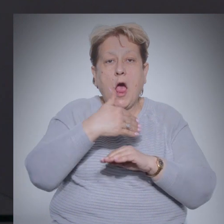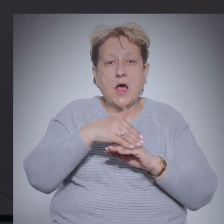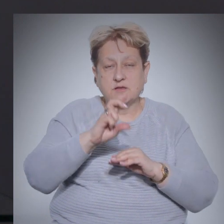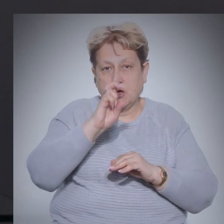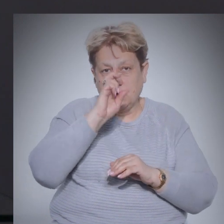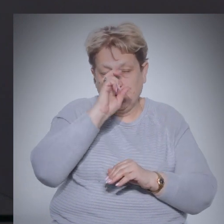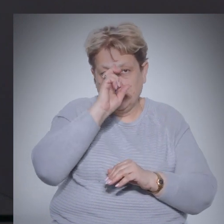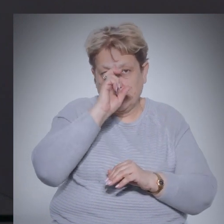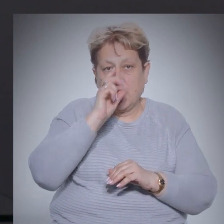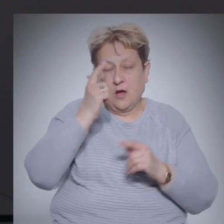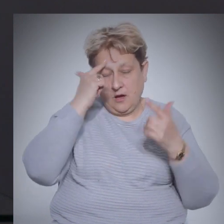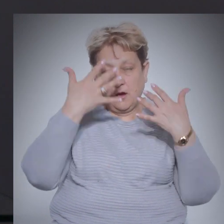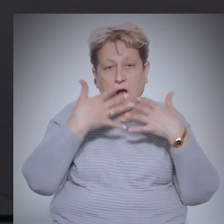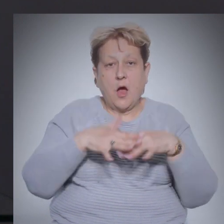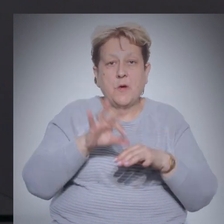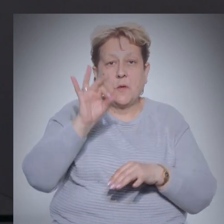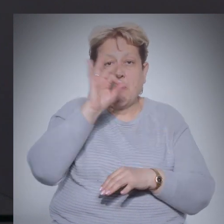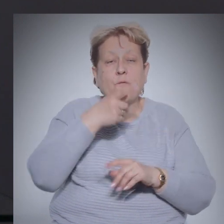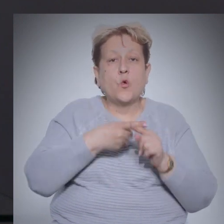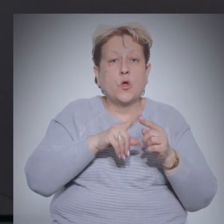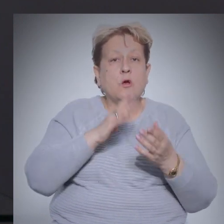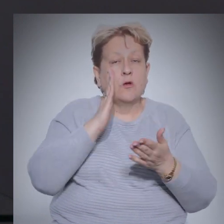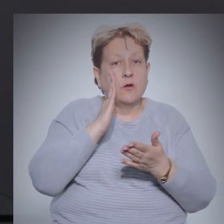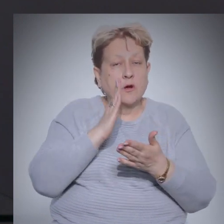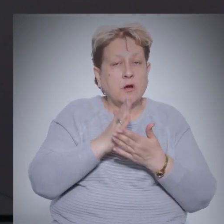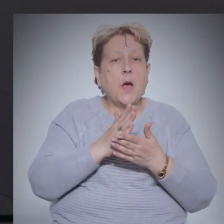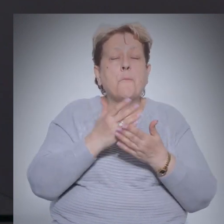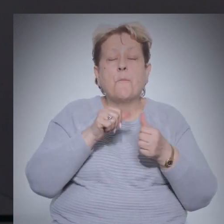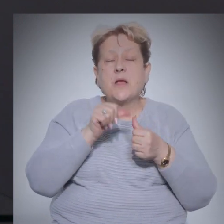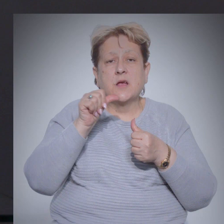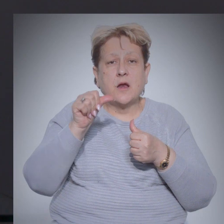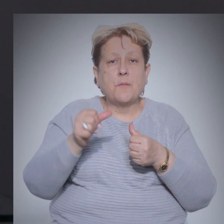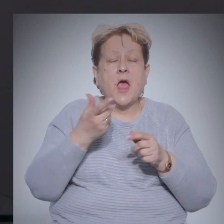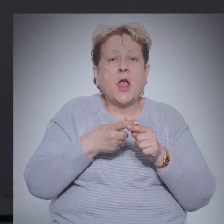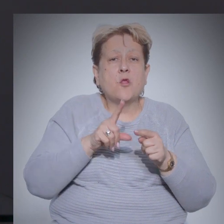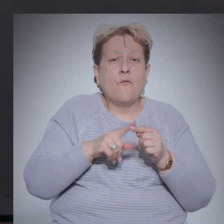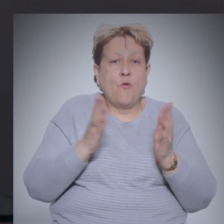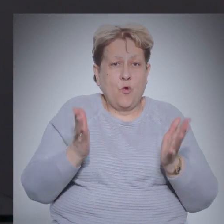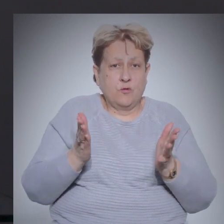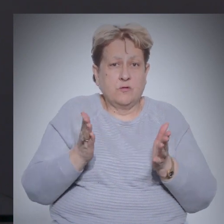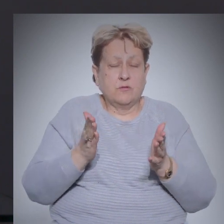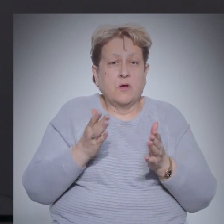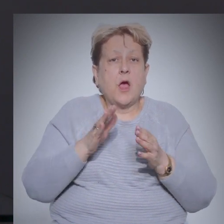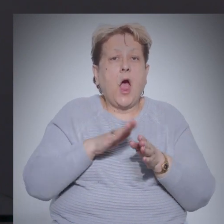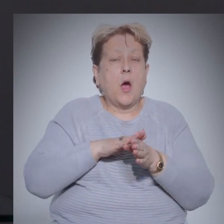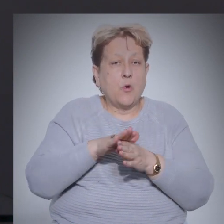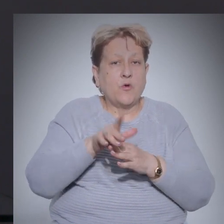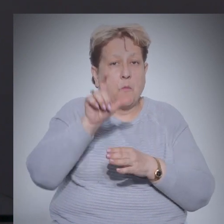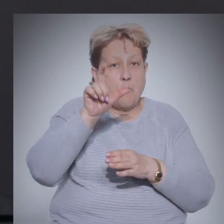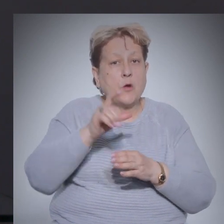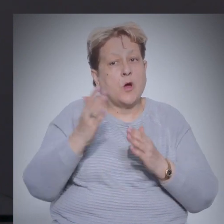կարուսների հասցայատիրության գաղափարի մասին, որ դրան գոյություն են բացարապես այնքանով,